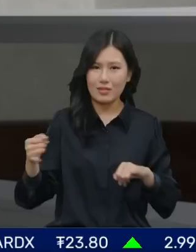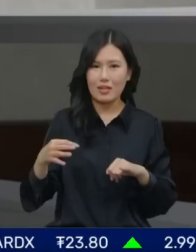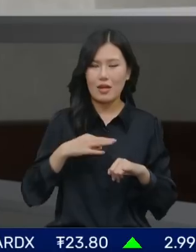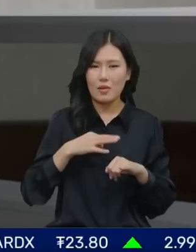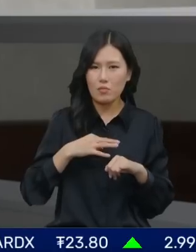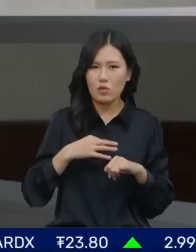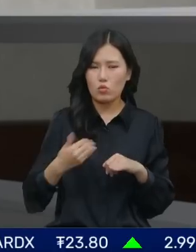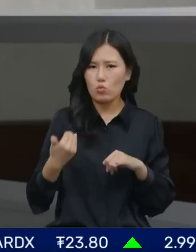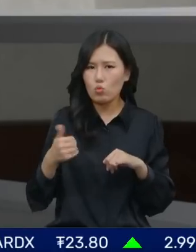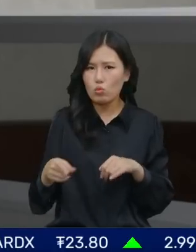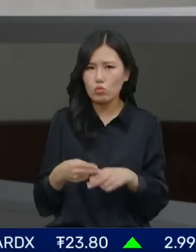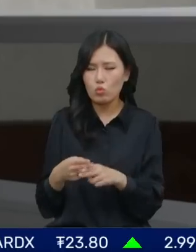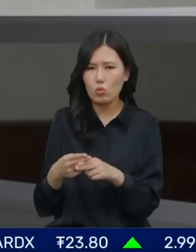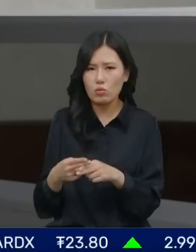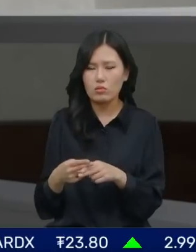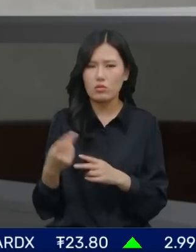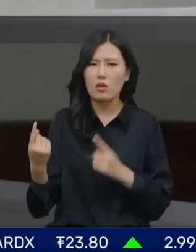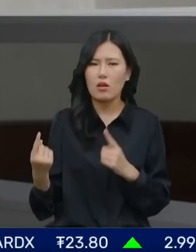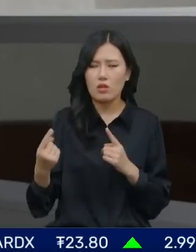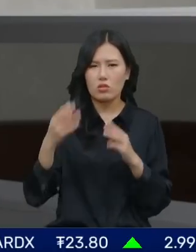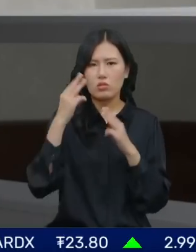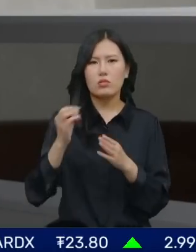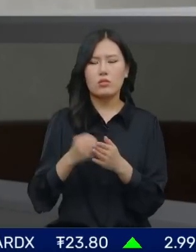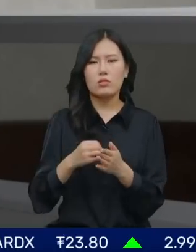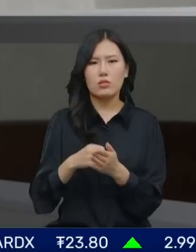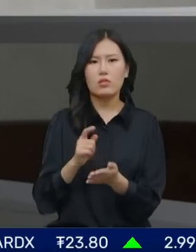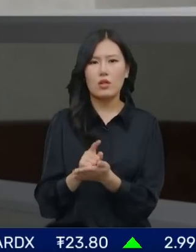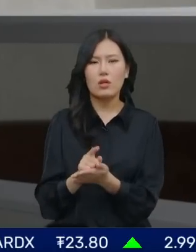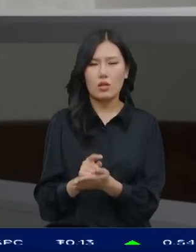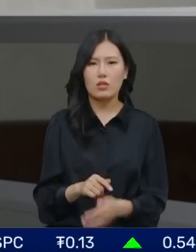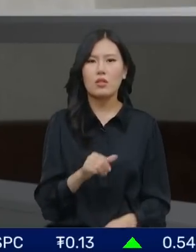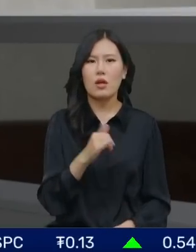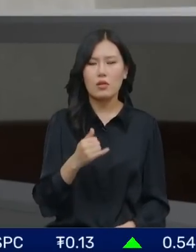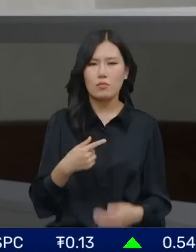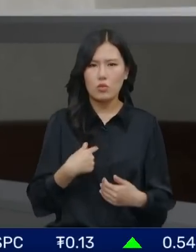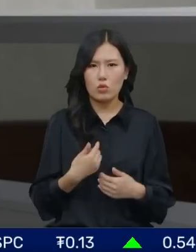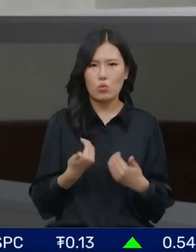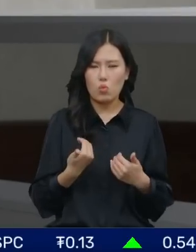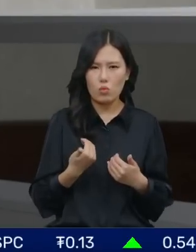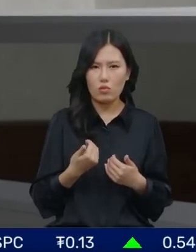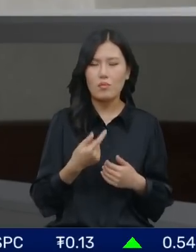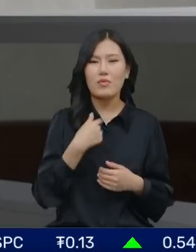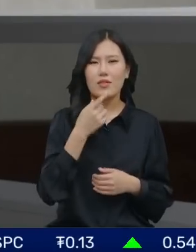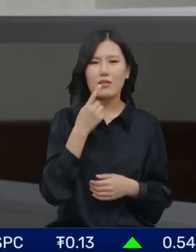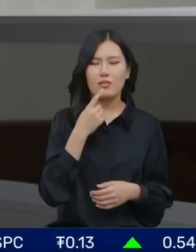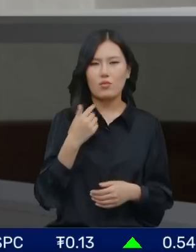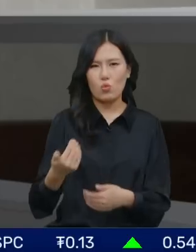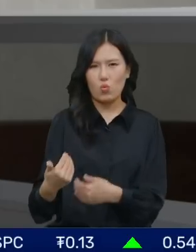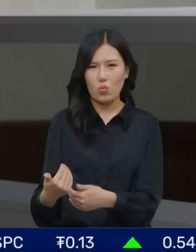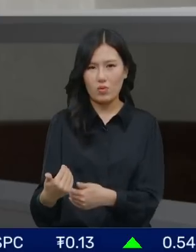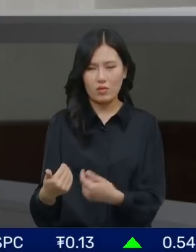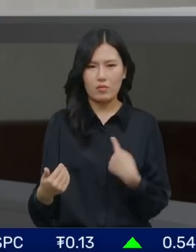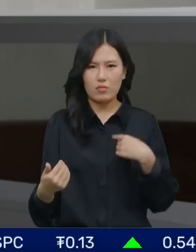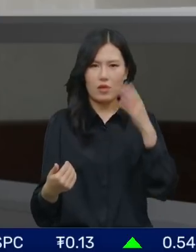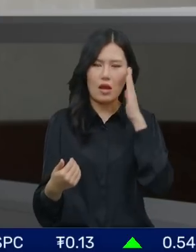Өөрөвл хүүхдийн асрамжийн асуудлыг хэнд өгөх вэ? Тэгэхээр хүүсээ солилцсон хүнд хүүхдийг өгөх үгүй гэдэг онцгойлсон ялгарсан